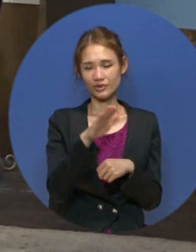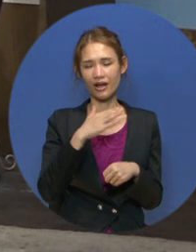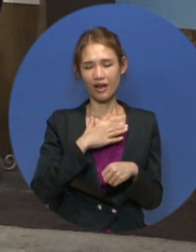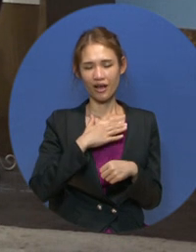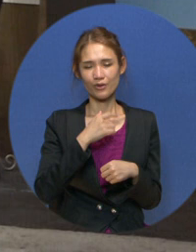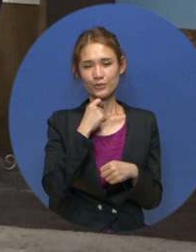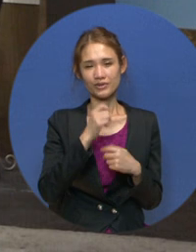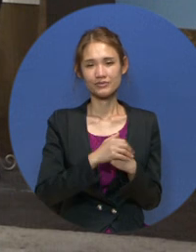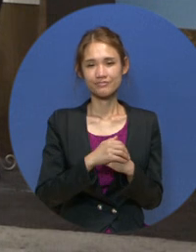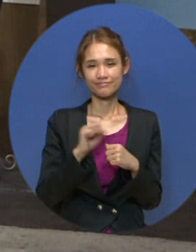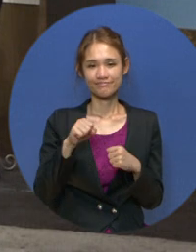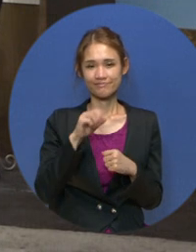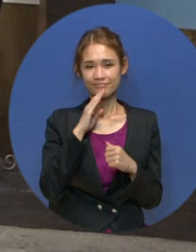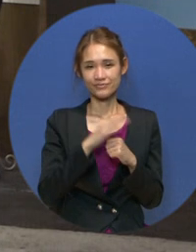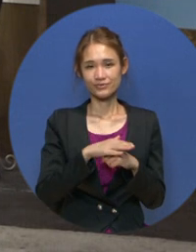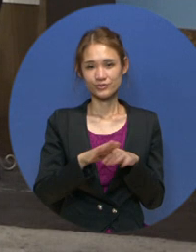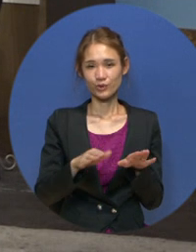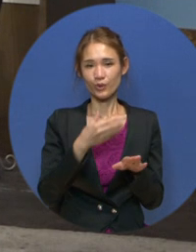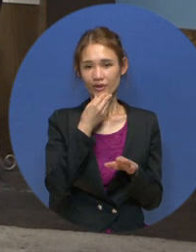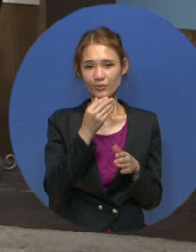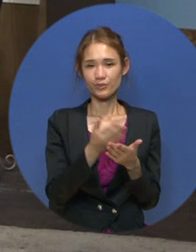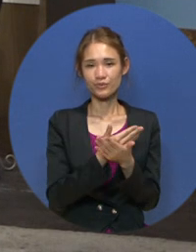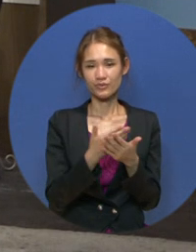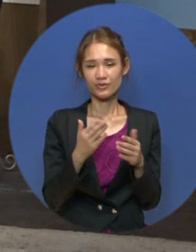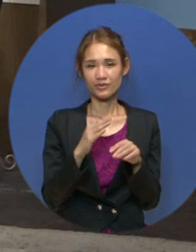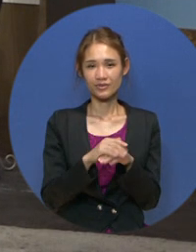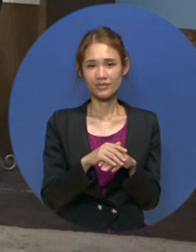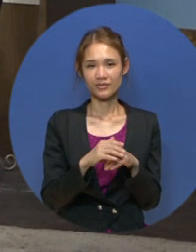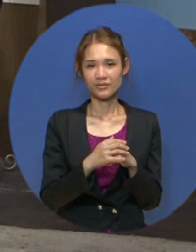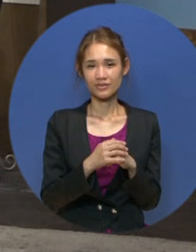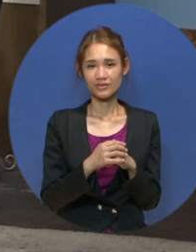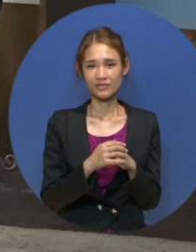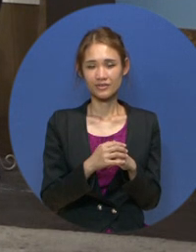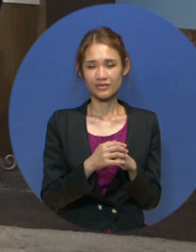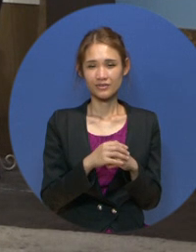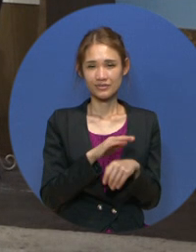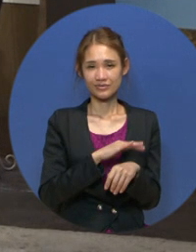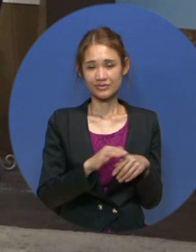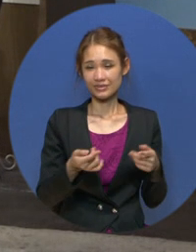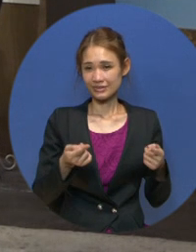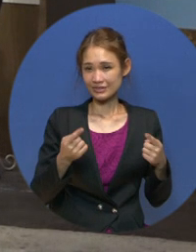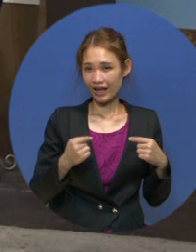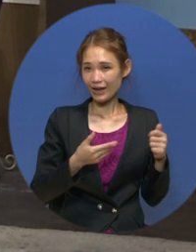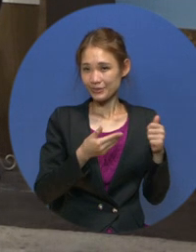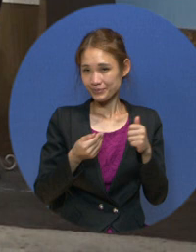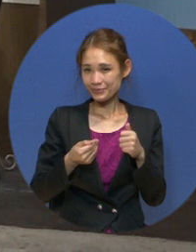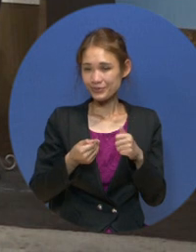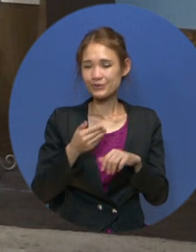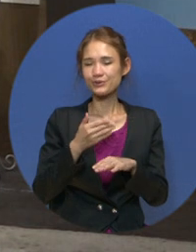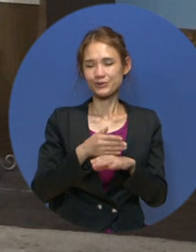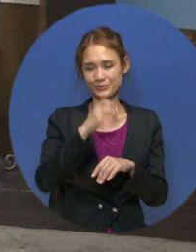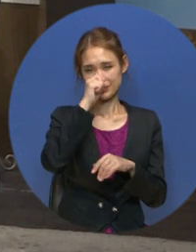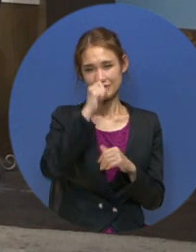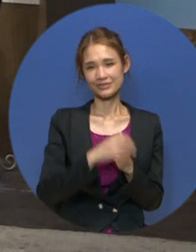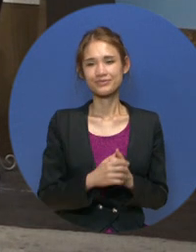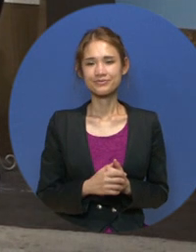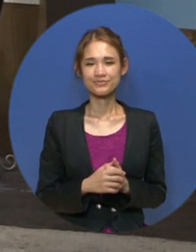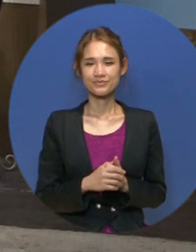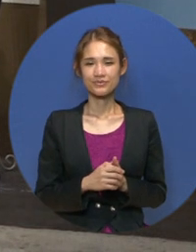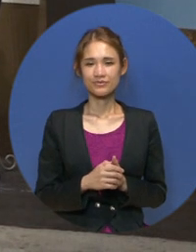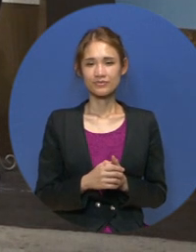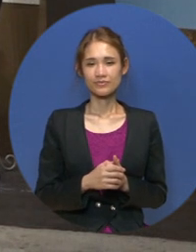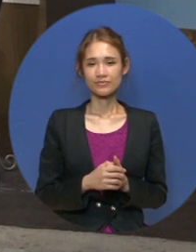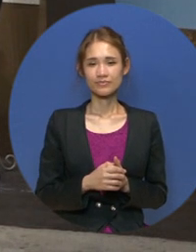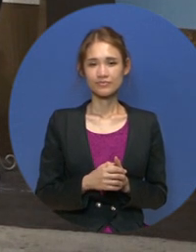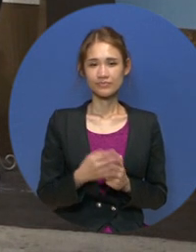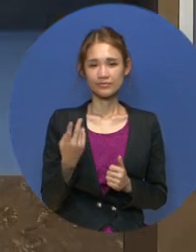좋겠습니다. 네, 맞습니다. 네, 또 오늘 이 그 복지TV의 행운하는 네. 지킴이도 잘 나와주신 것 같고요. 네. 네.